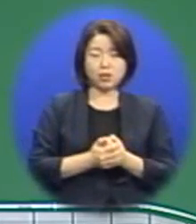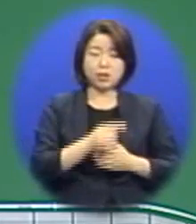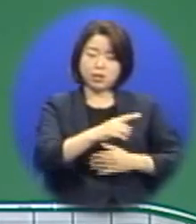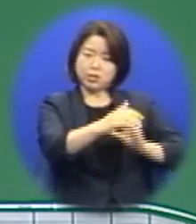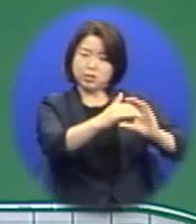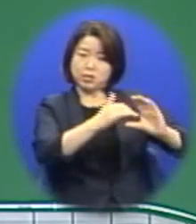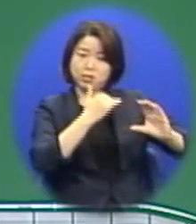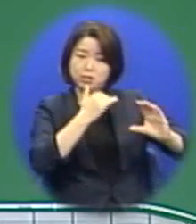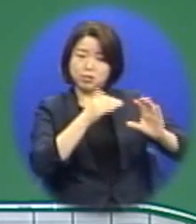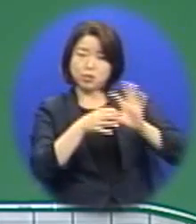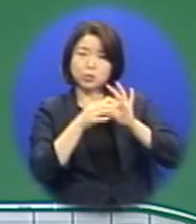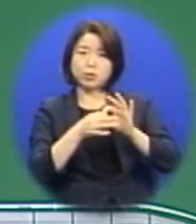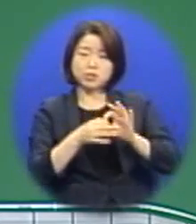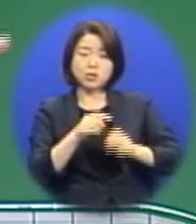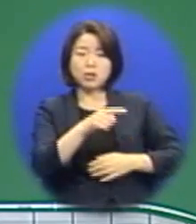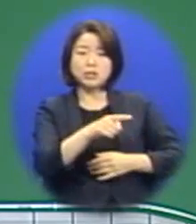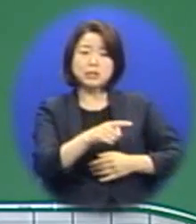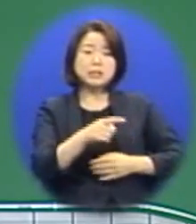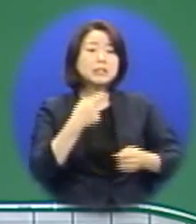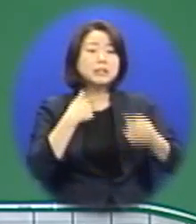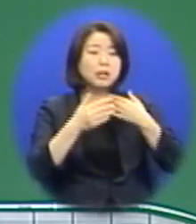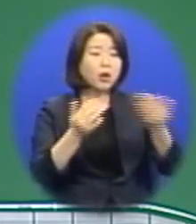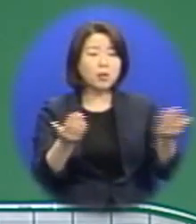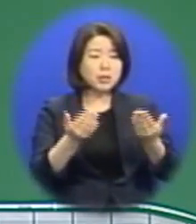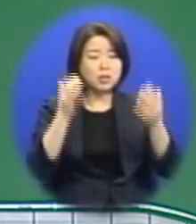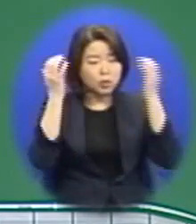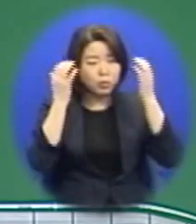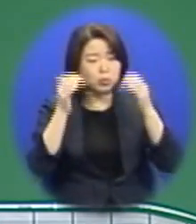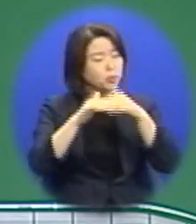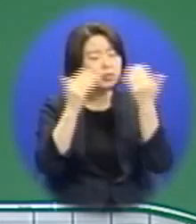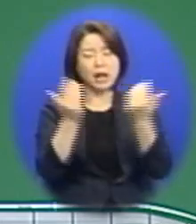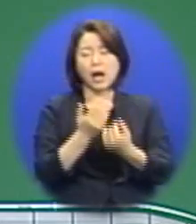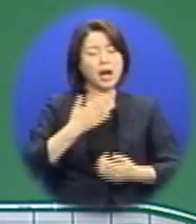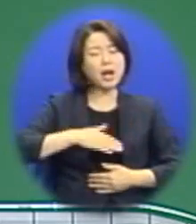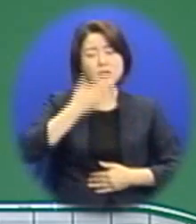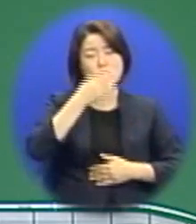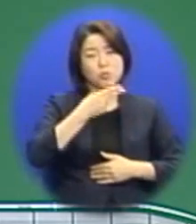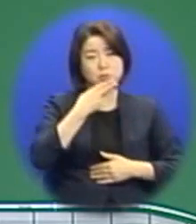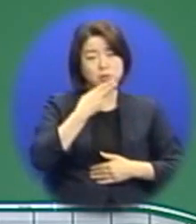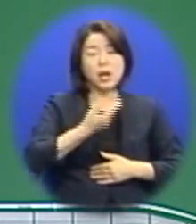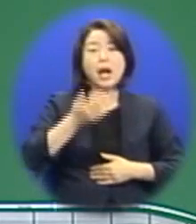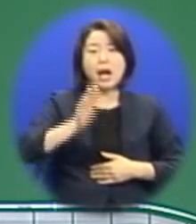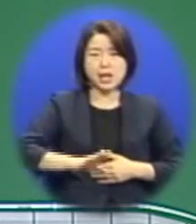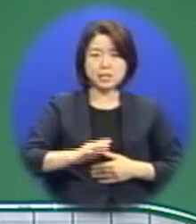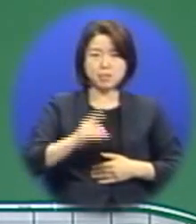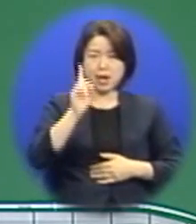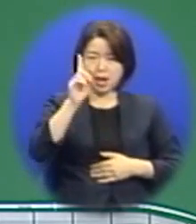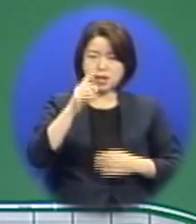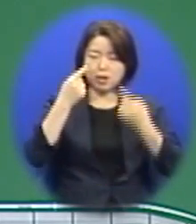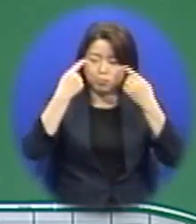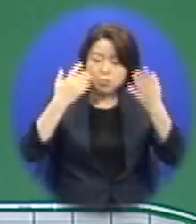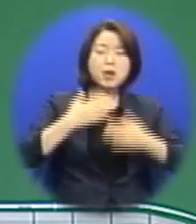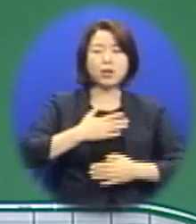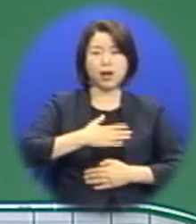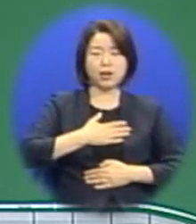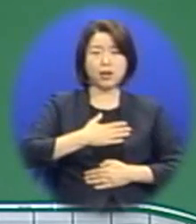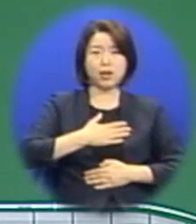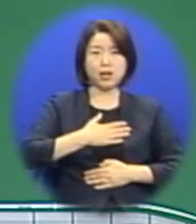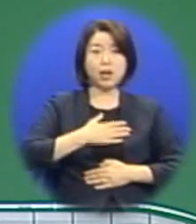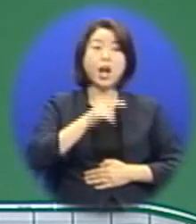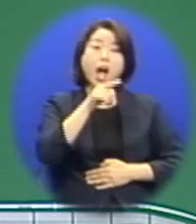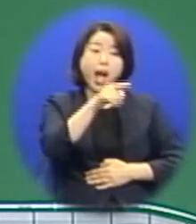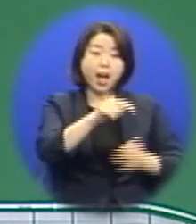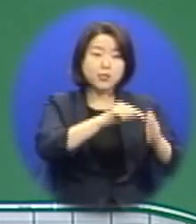그분이 겪는 일, 경험한 일을 다 알 수는 없었습니다. 그러나 한 가지 분명한 건 알았어요. 그분